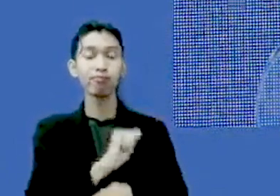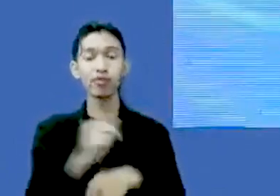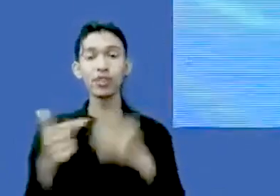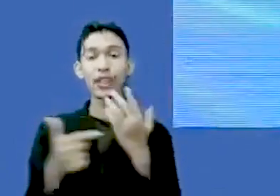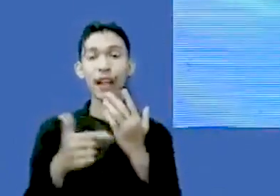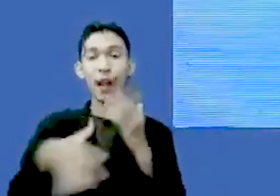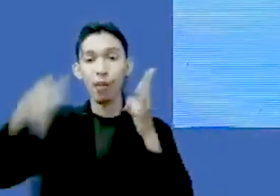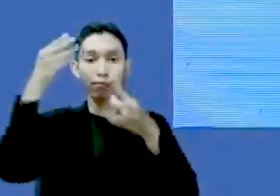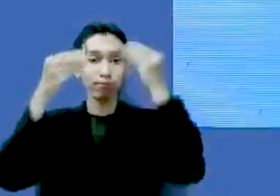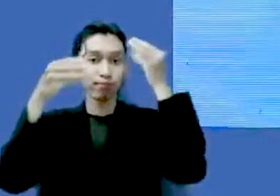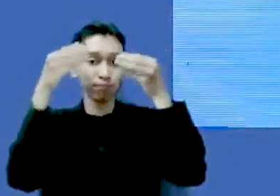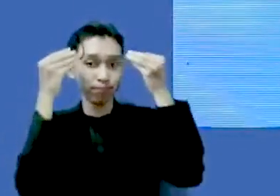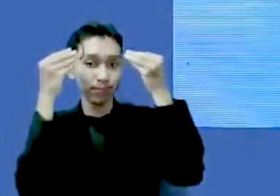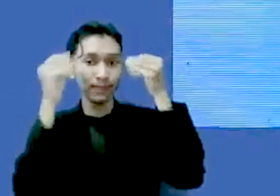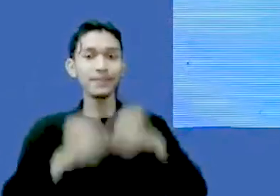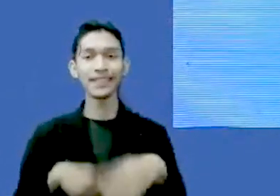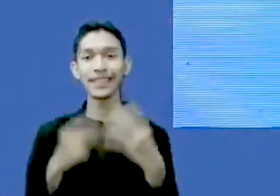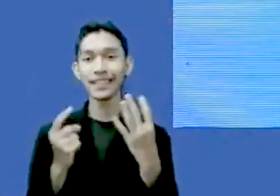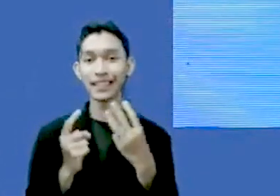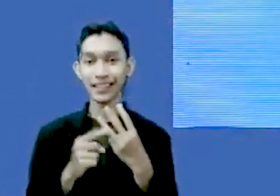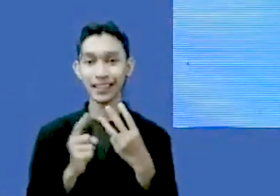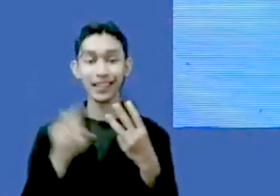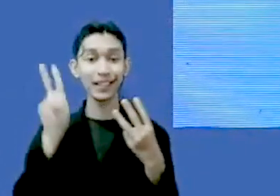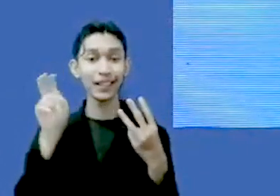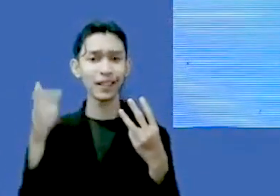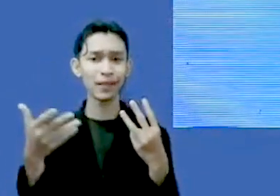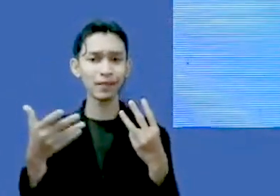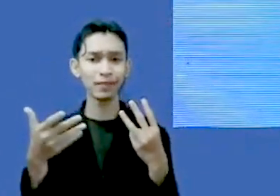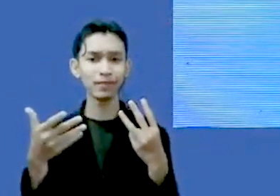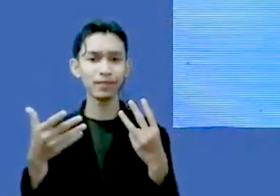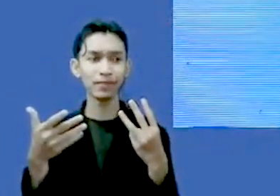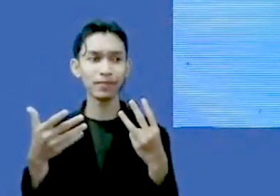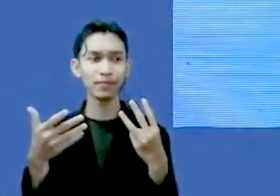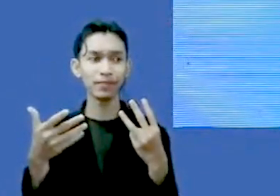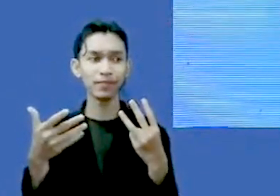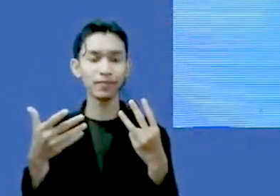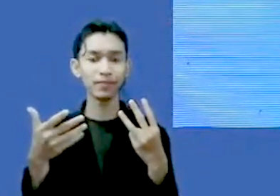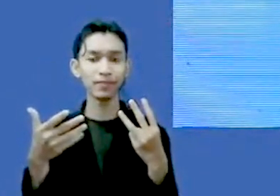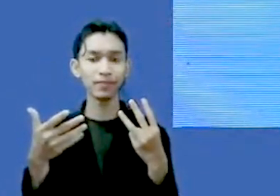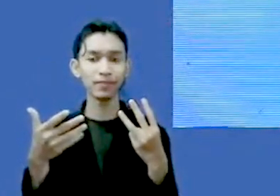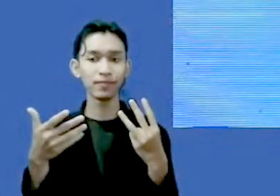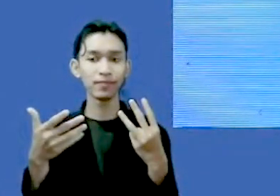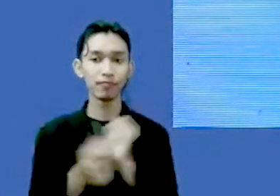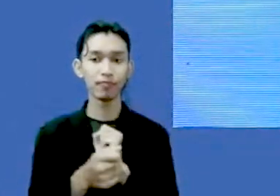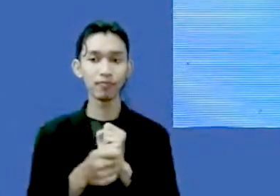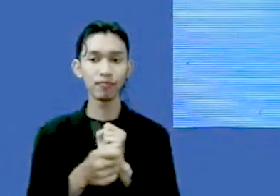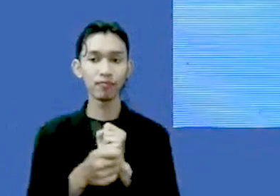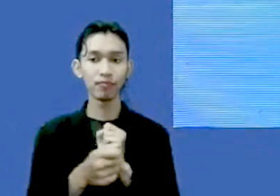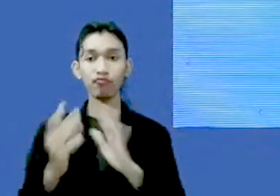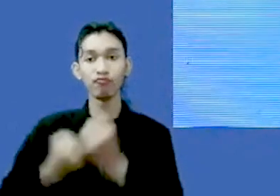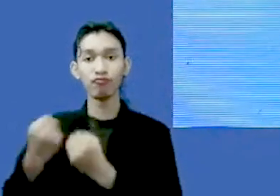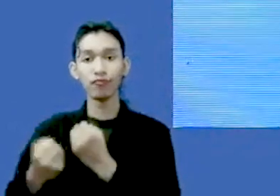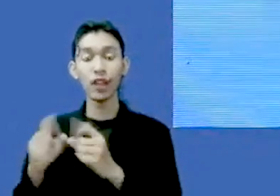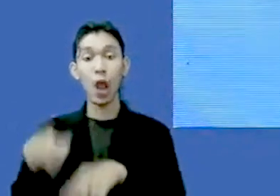dan yang ketiga temanya adalah cross-border Deta flow kalau kita melihat